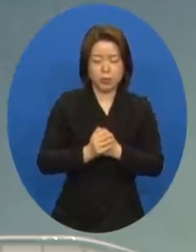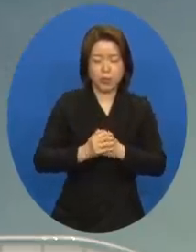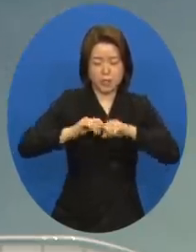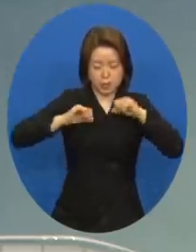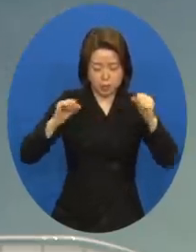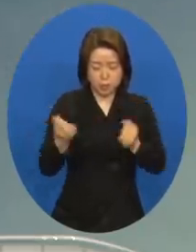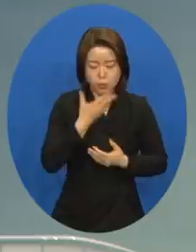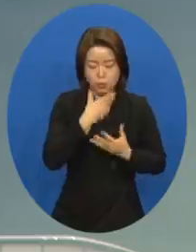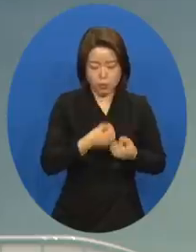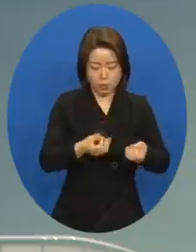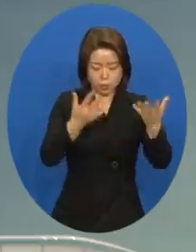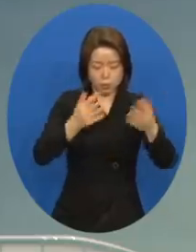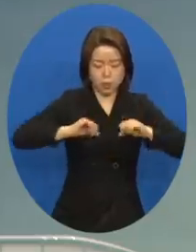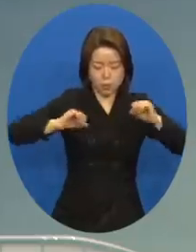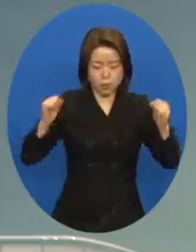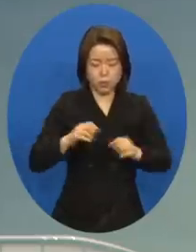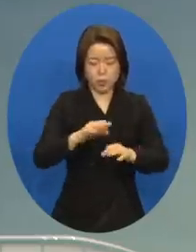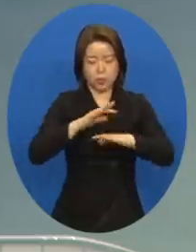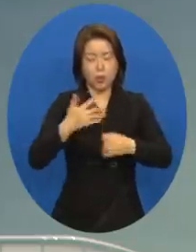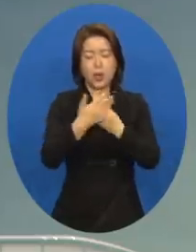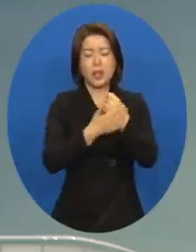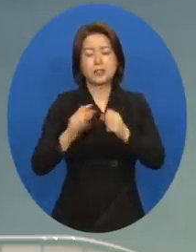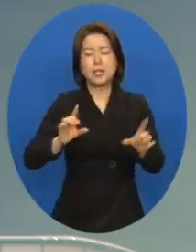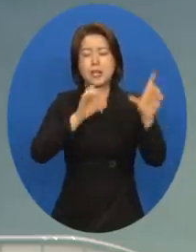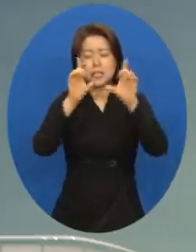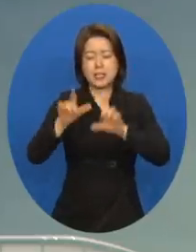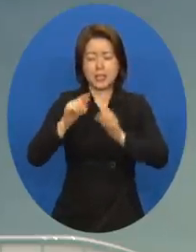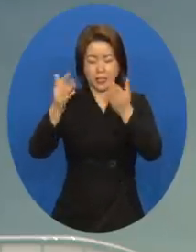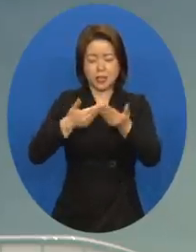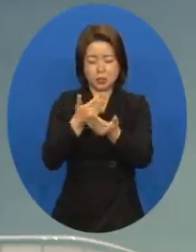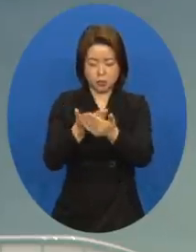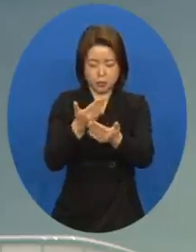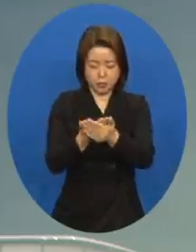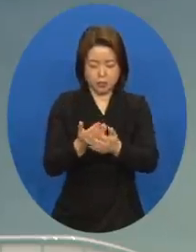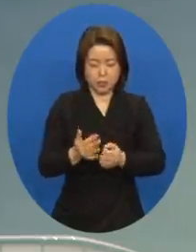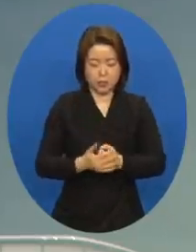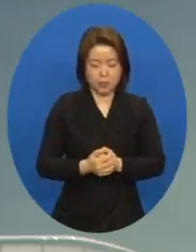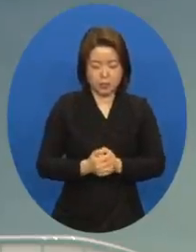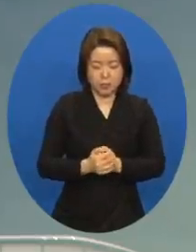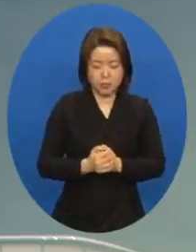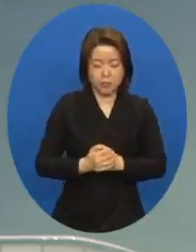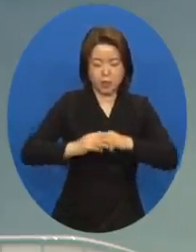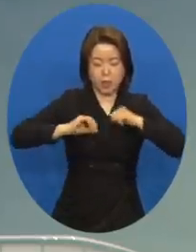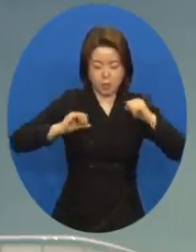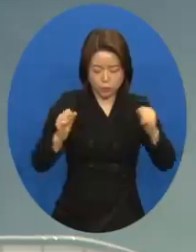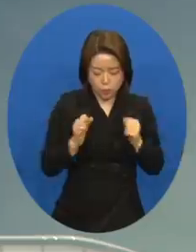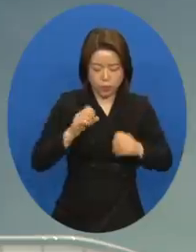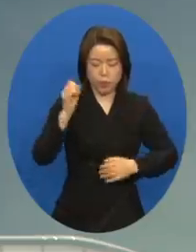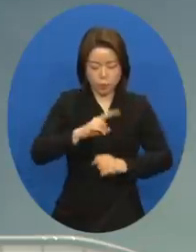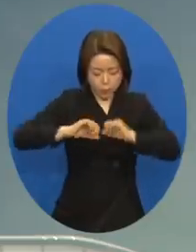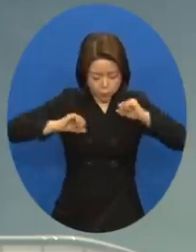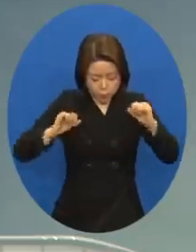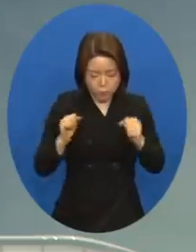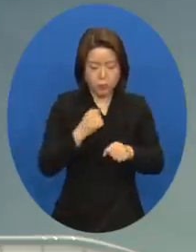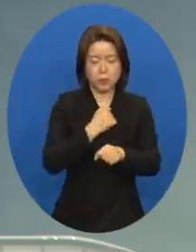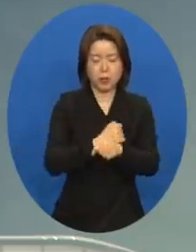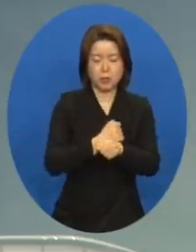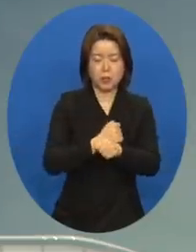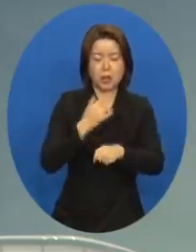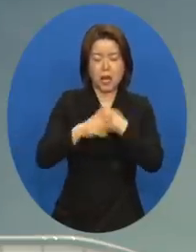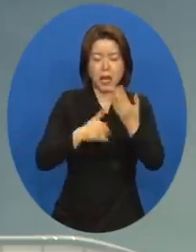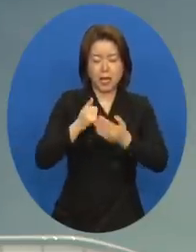순종의 축복, 순종의 놀라운 은혜의 삶을 살게 하옵소서. 순종하고 순종하며